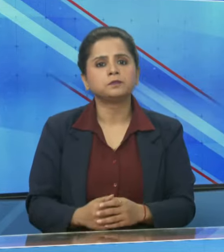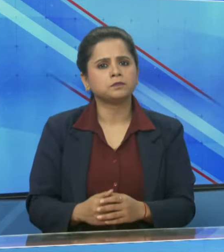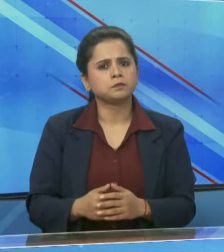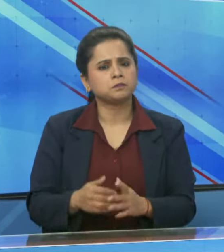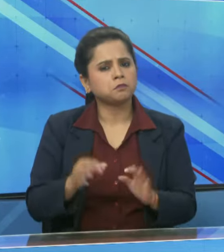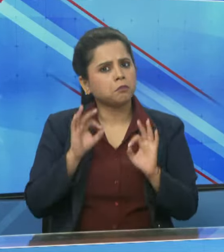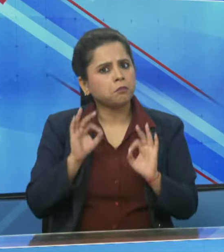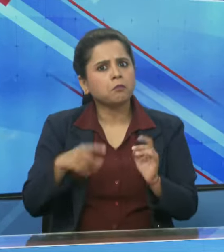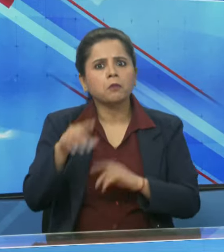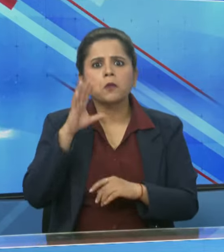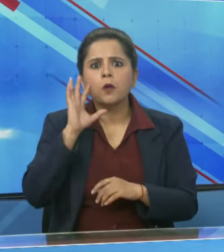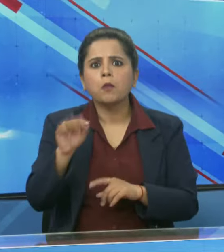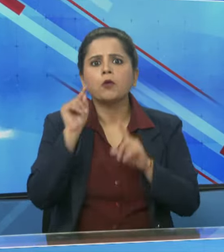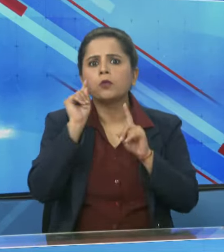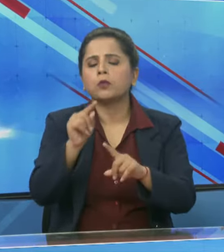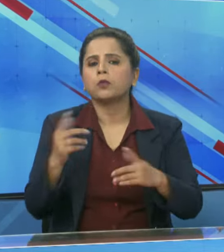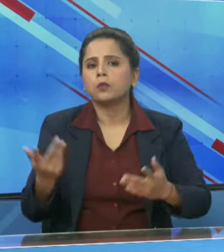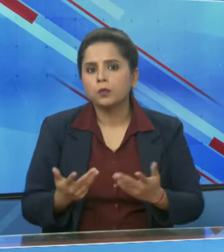सबसे जरूरी मुद्दा